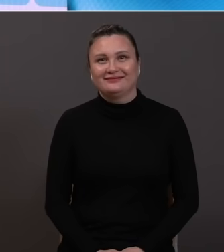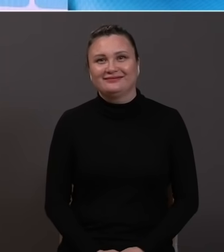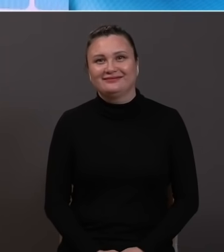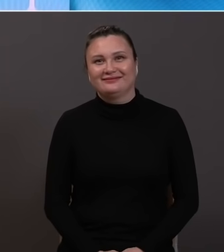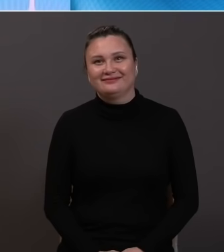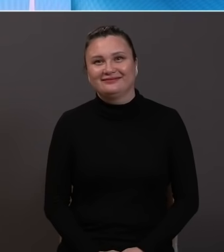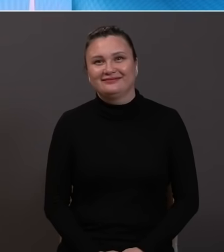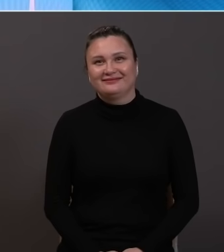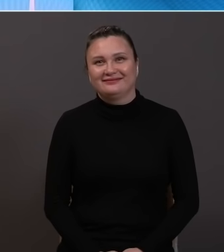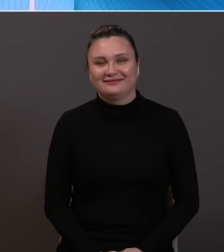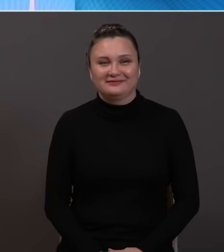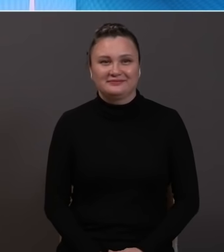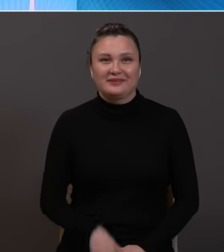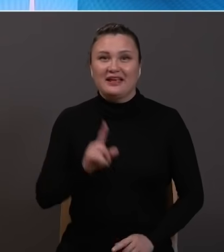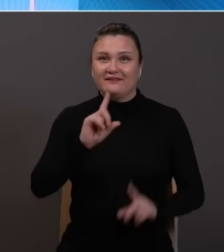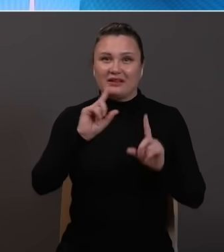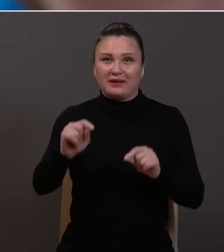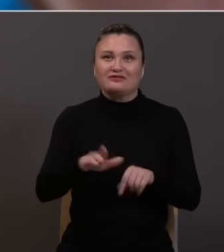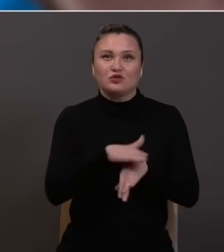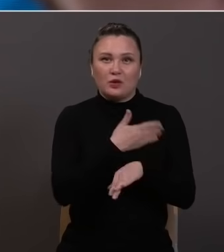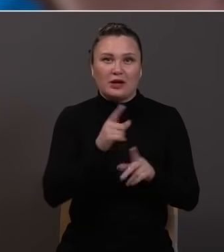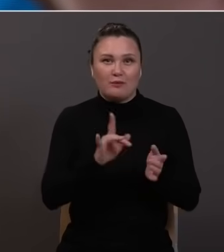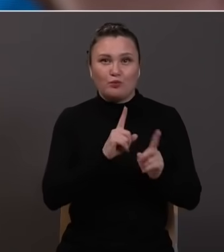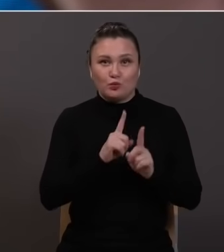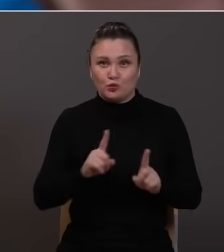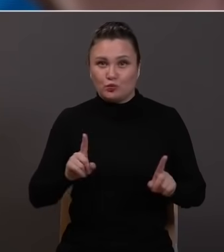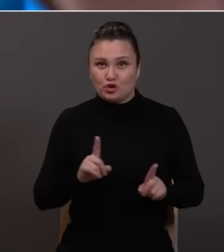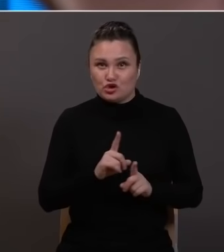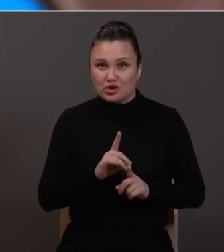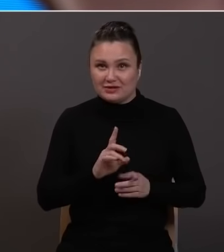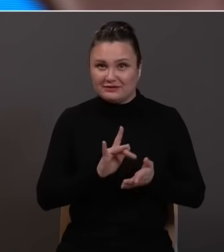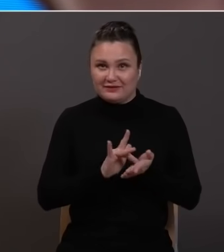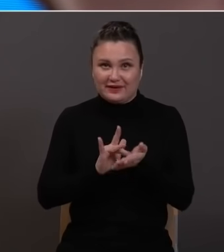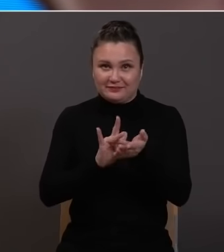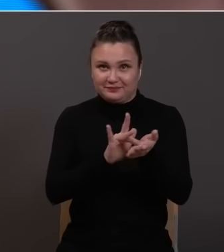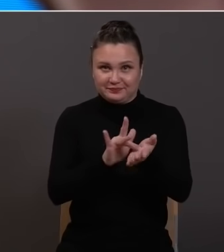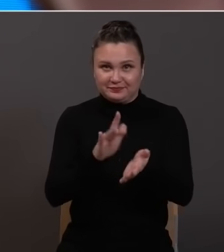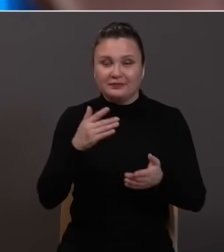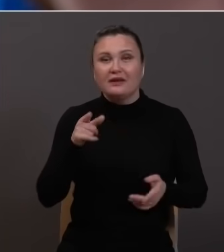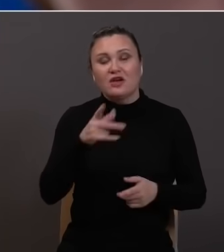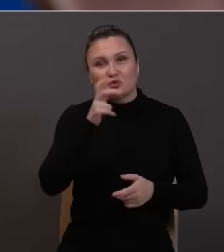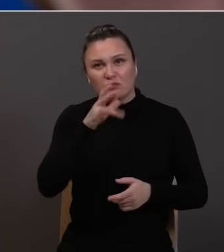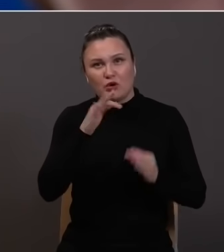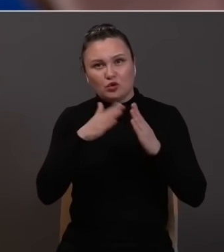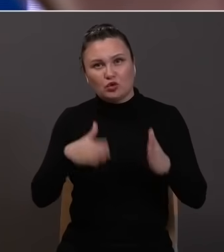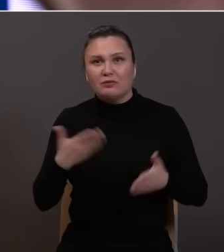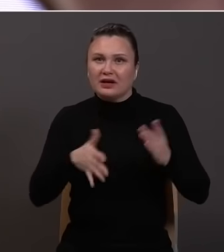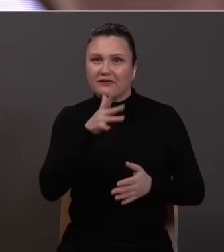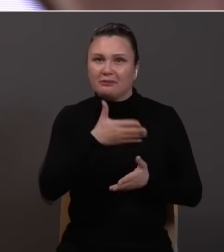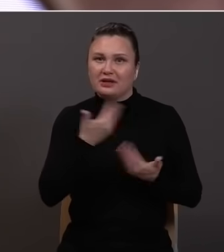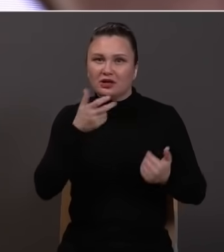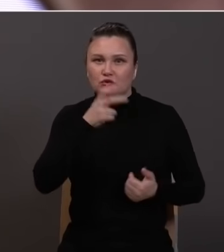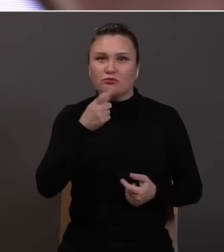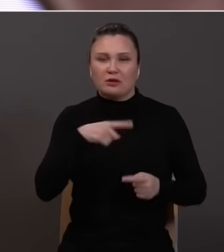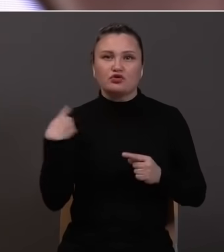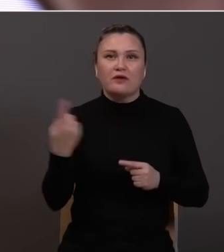Ну да. Но вот отправились вы в долгое путешествие. Вы скучаете по дому или... путешественнику некогда скучать, потому